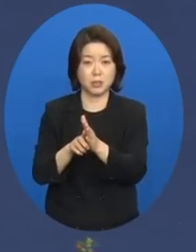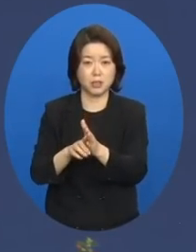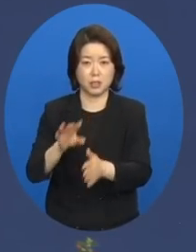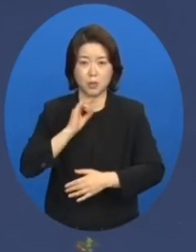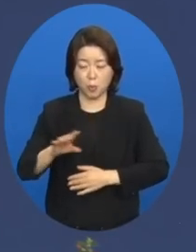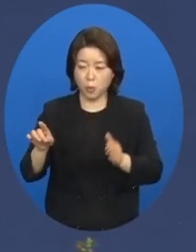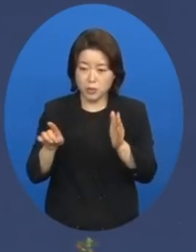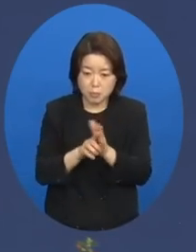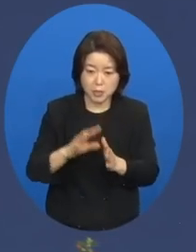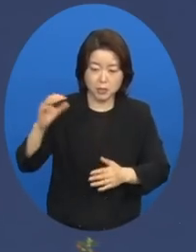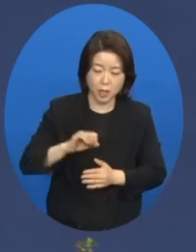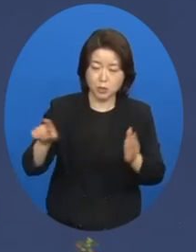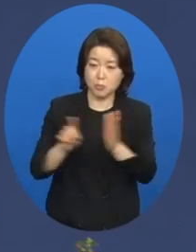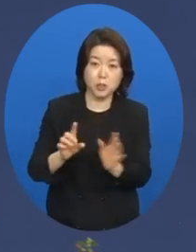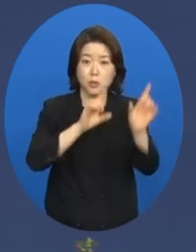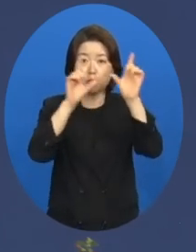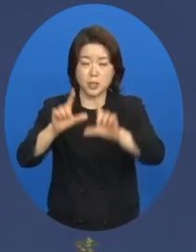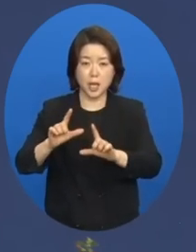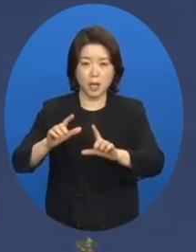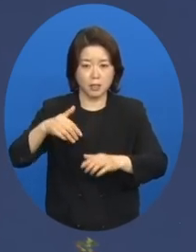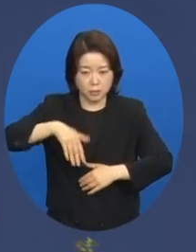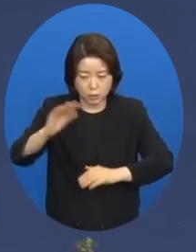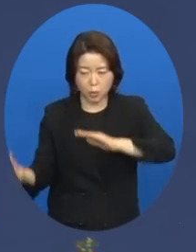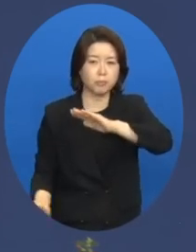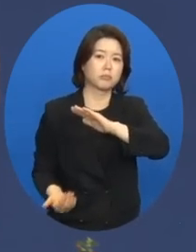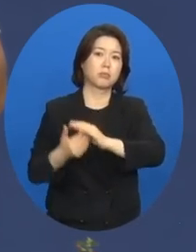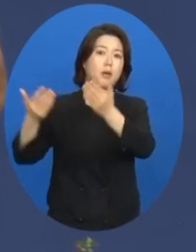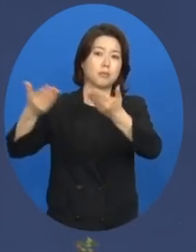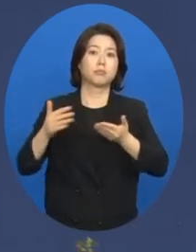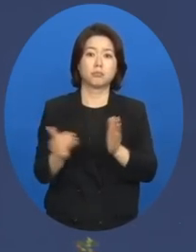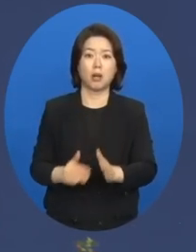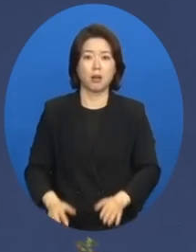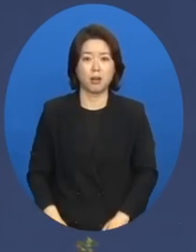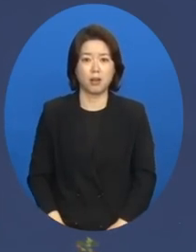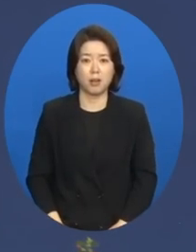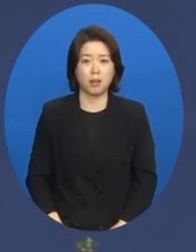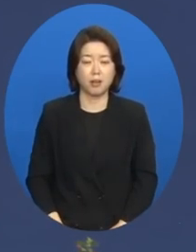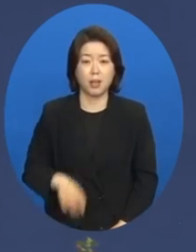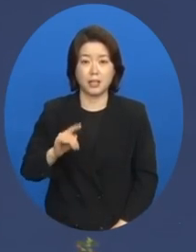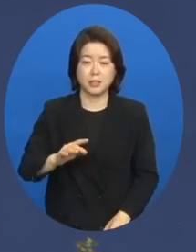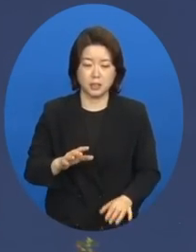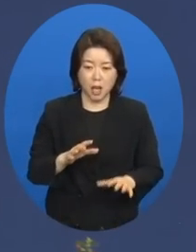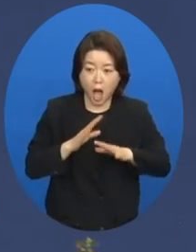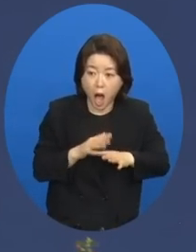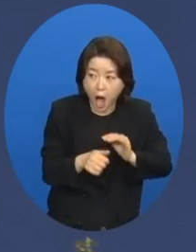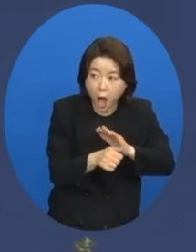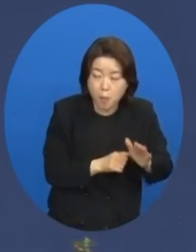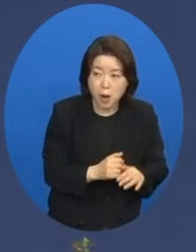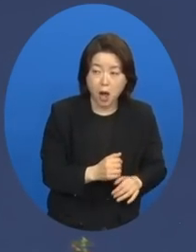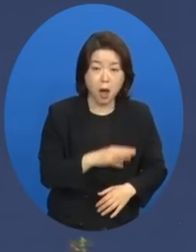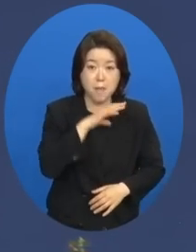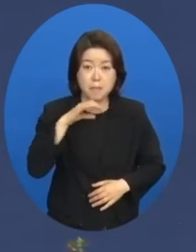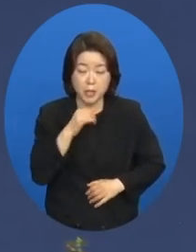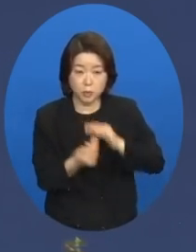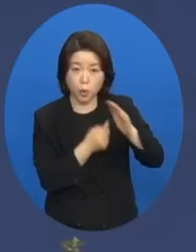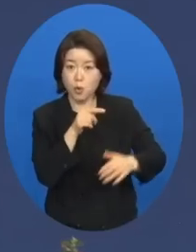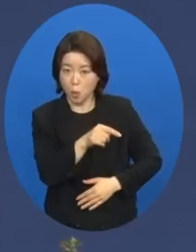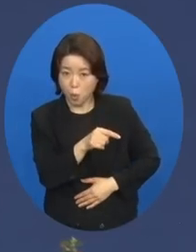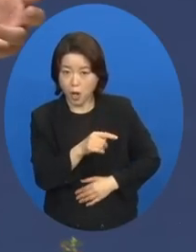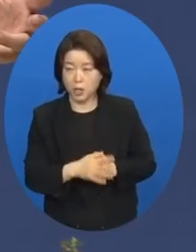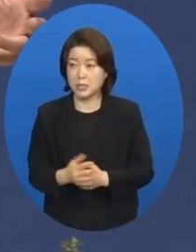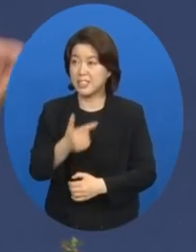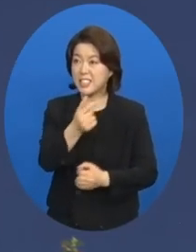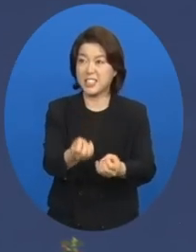믿음에서 믿음으로 살아가는 삶을 이루어내어 주셨다 이 말입니다. 그 겁쟁이 베드로와 요한이 그